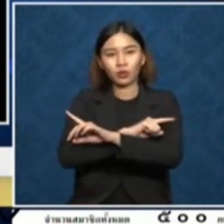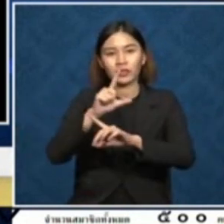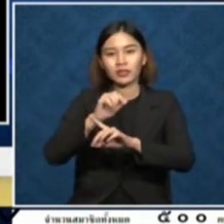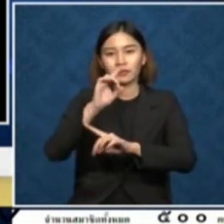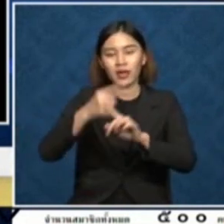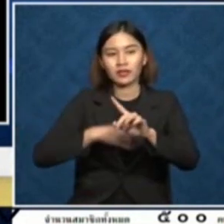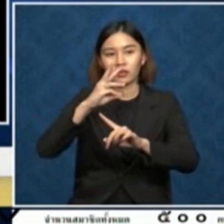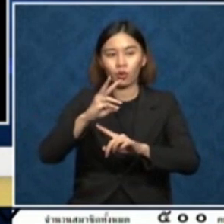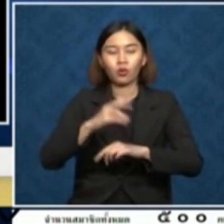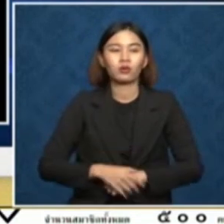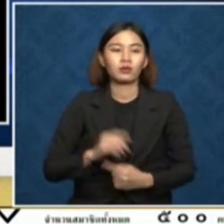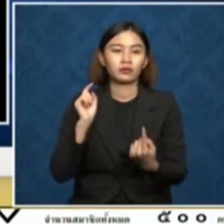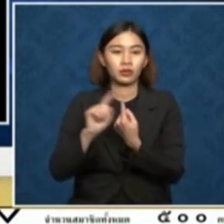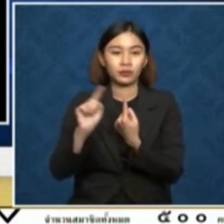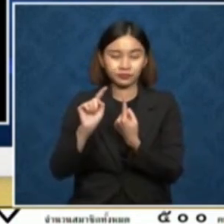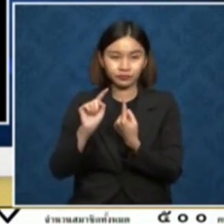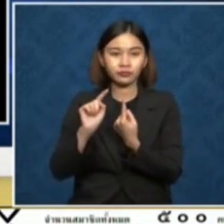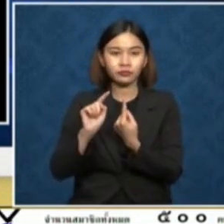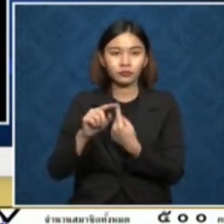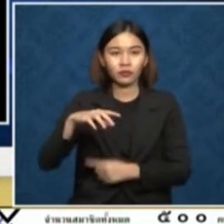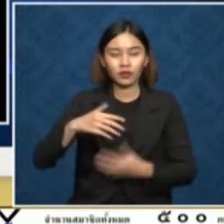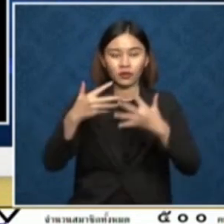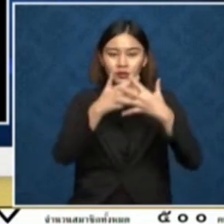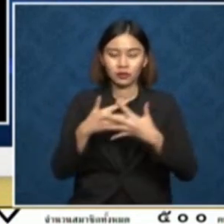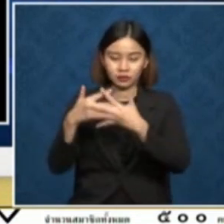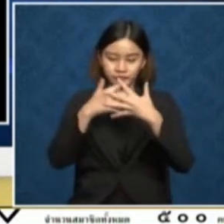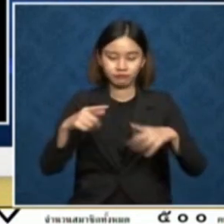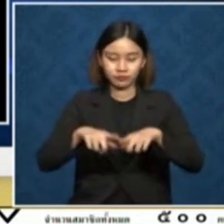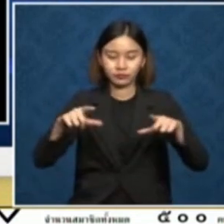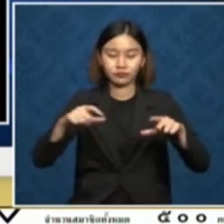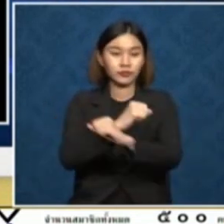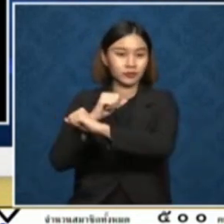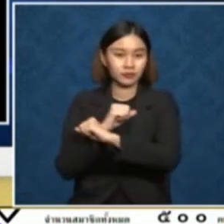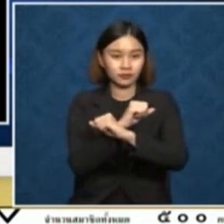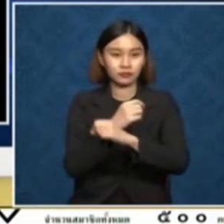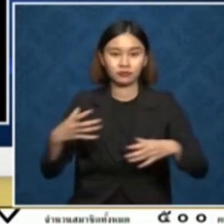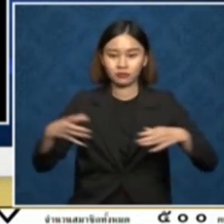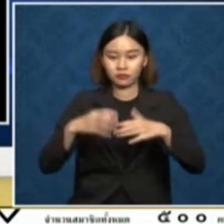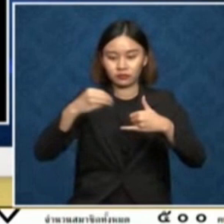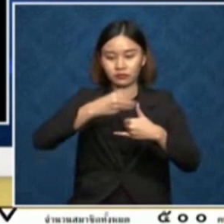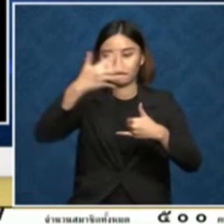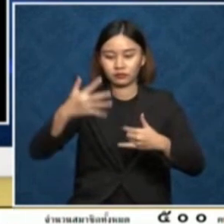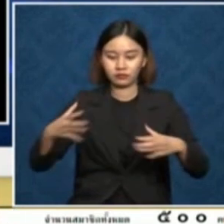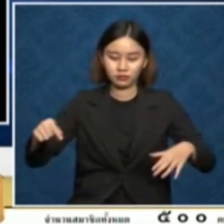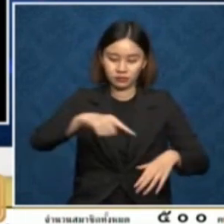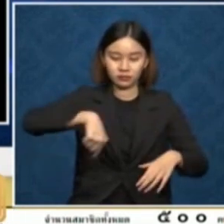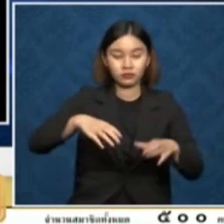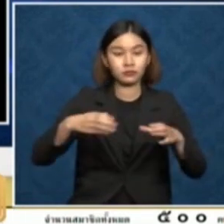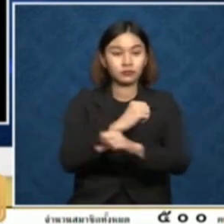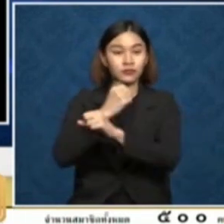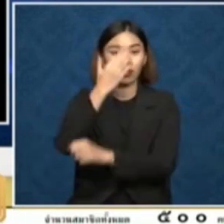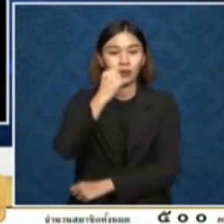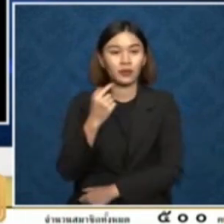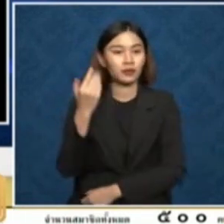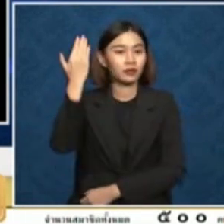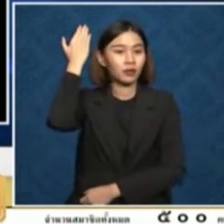ครั้งกลุ่มคนเหล่านี้เนี่ยถูกตำรวจจับเพียงเพราะแต่งกายไม่ตรงกับเพศสภาพตัวเองค่ะย้อนกลับไปนะคะเมื่อวันที่